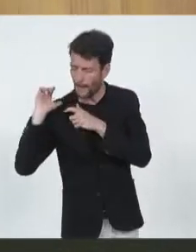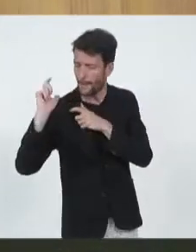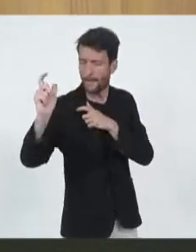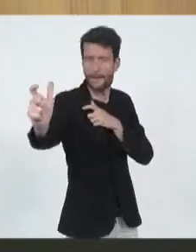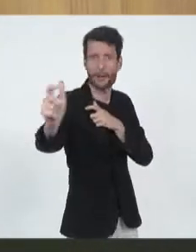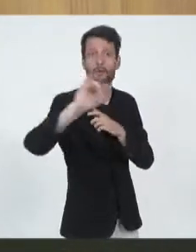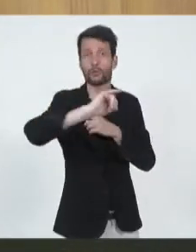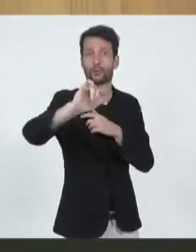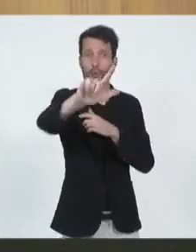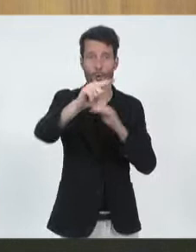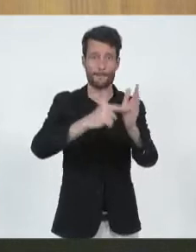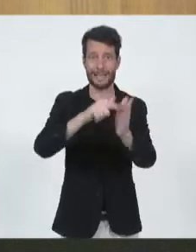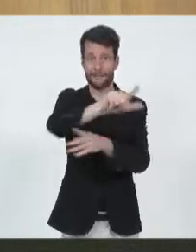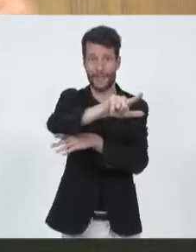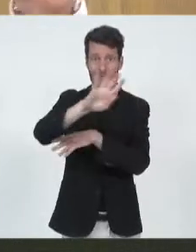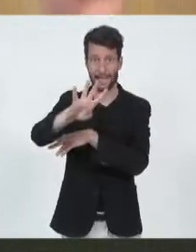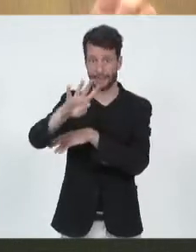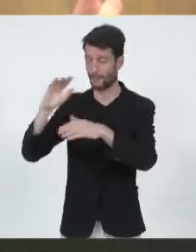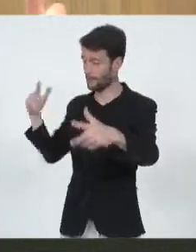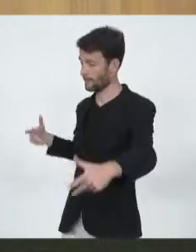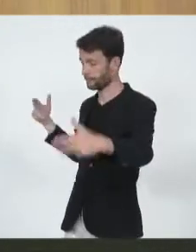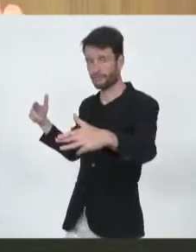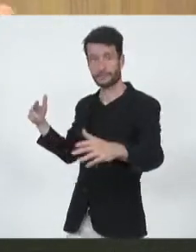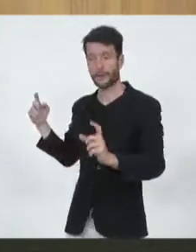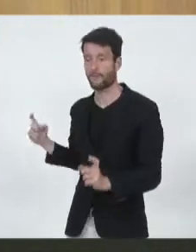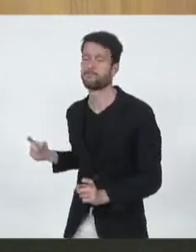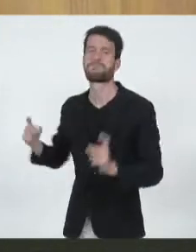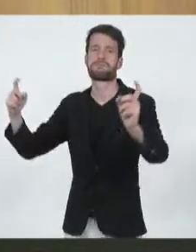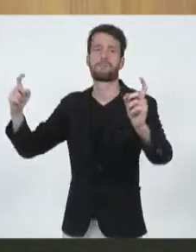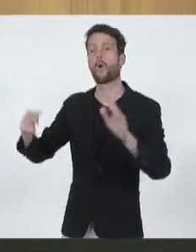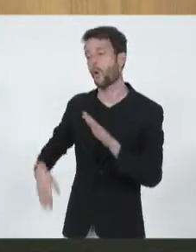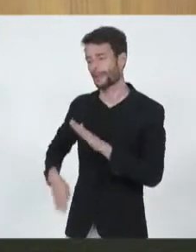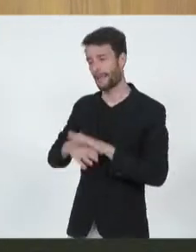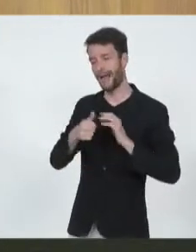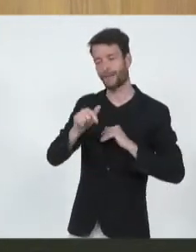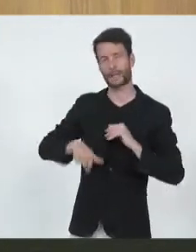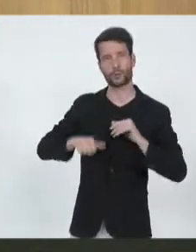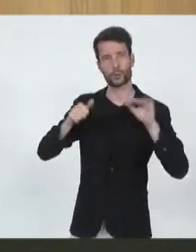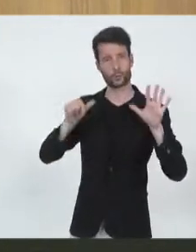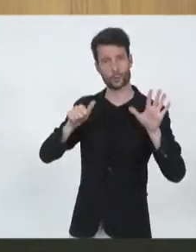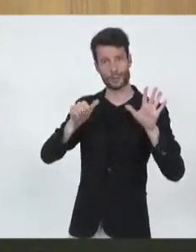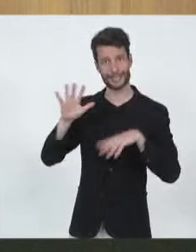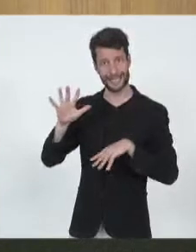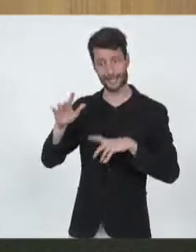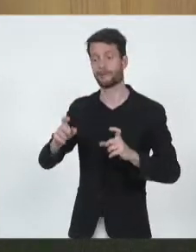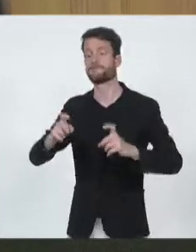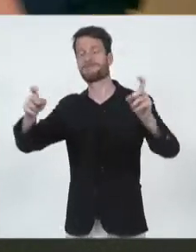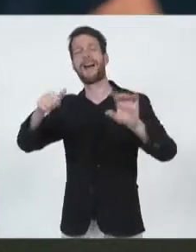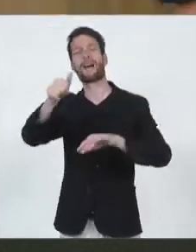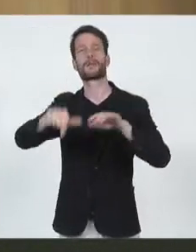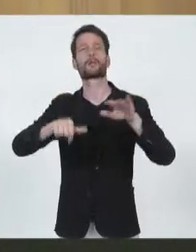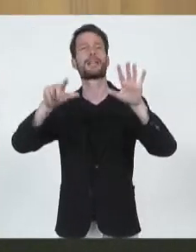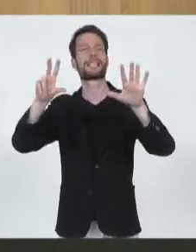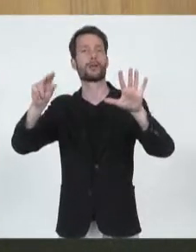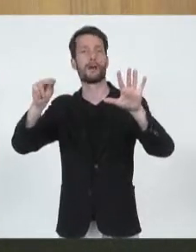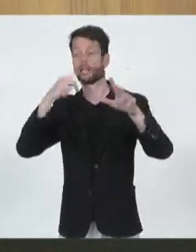2008-2024 sur une augmentation au total de 1,65 à 1,80. soit de 15 centimes durant l'ensemble